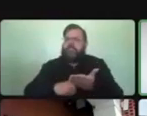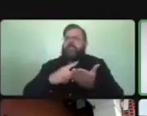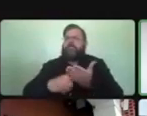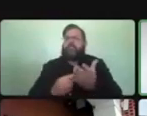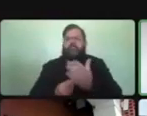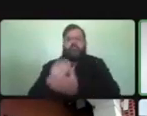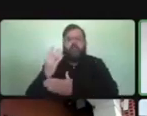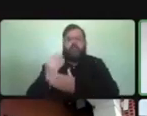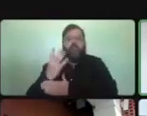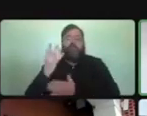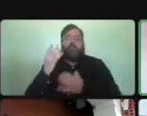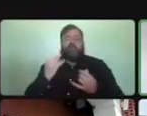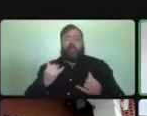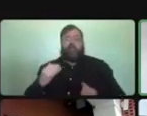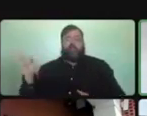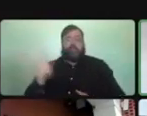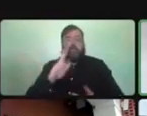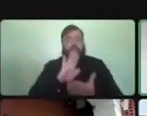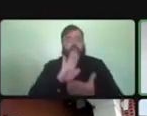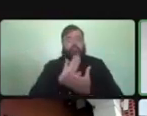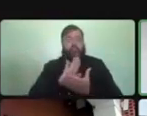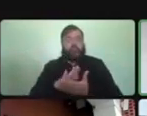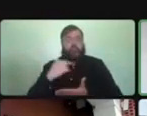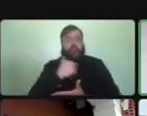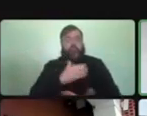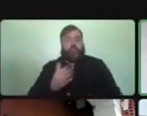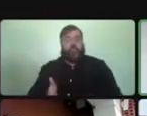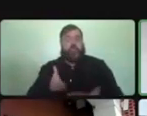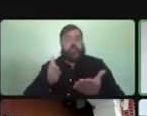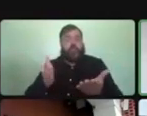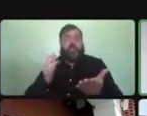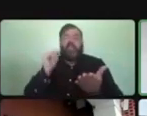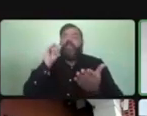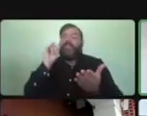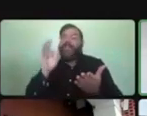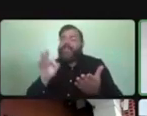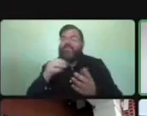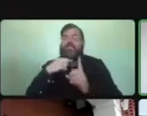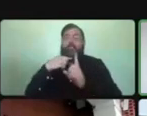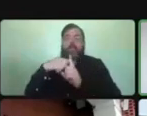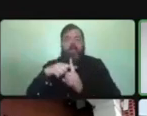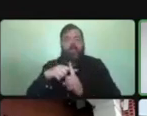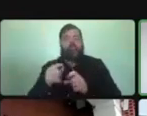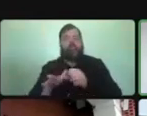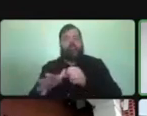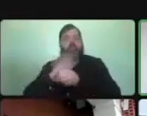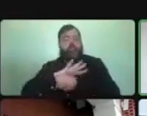spring, kwamba tutakapokuwa tukirudi shuleni tunapendekeza kwamba ikiwa mtu